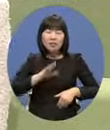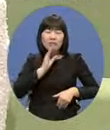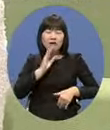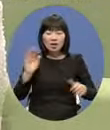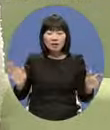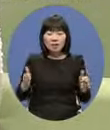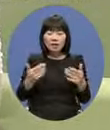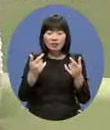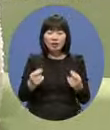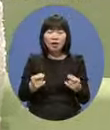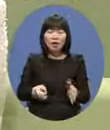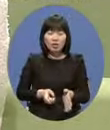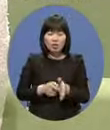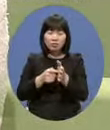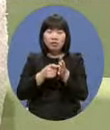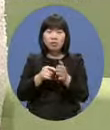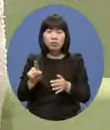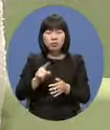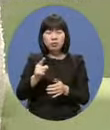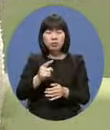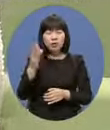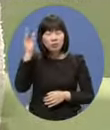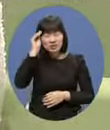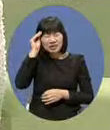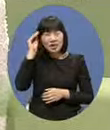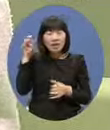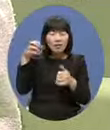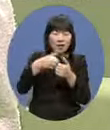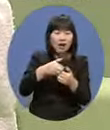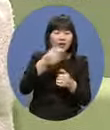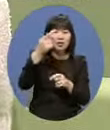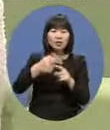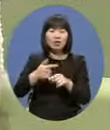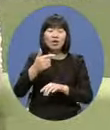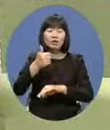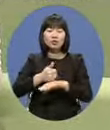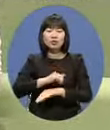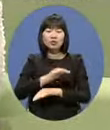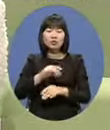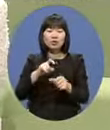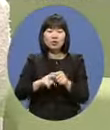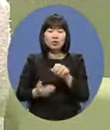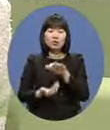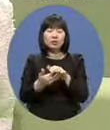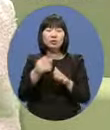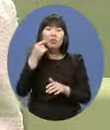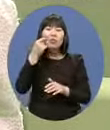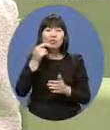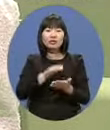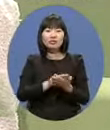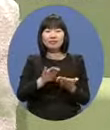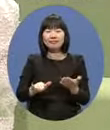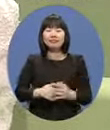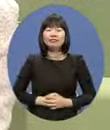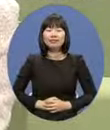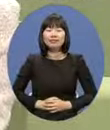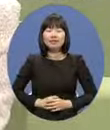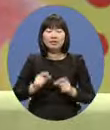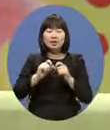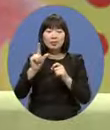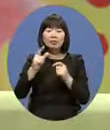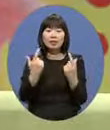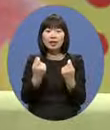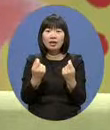바람처럼 성급하게 무식하게 덤벼들었다가 결국은 우리가 목적을 이루지 못하잖아요 그러게 말이에요 대부분